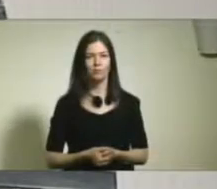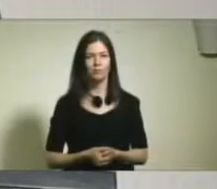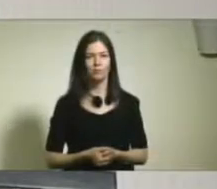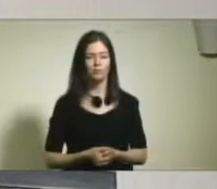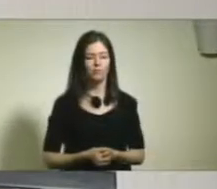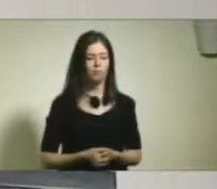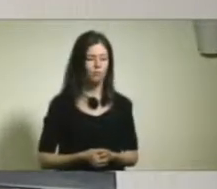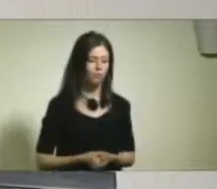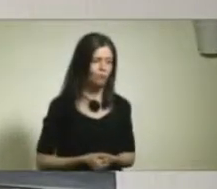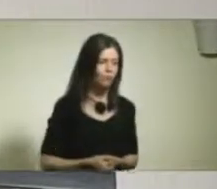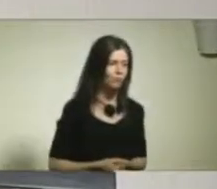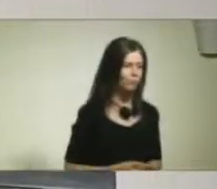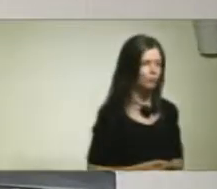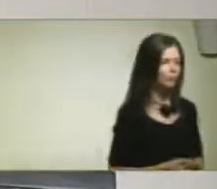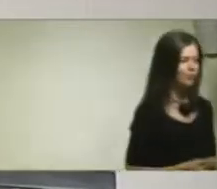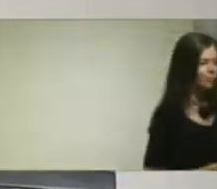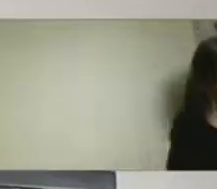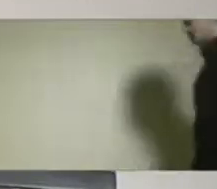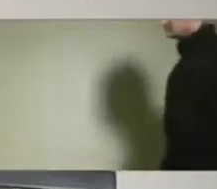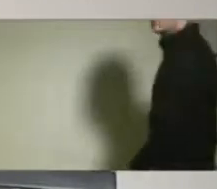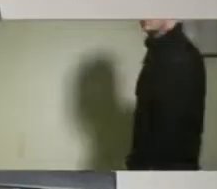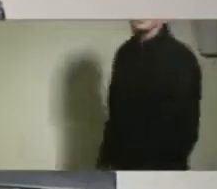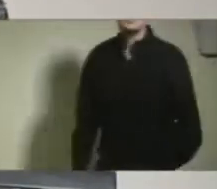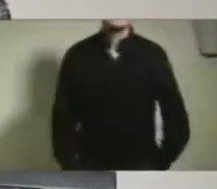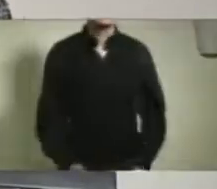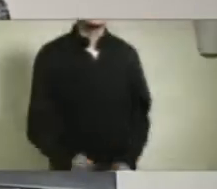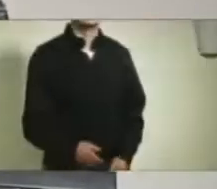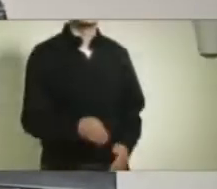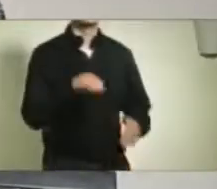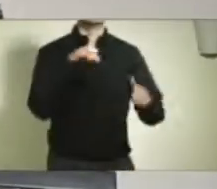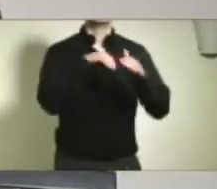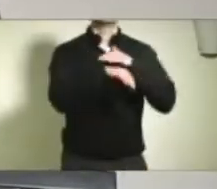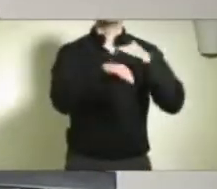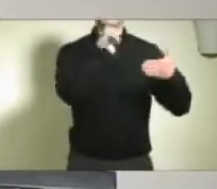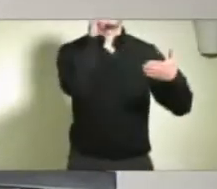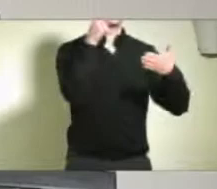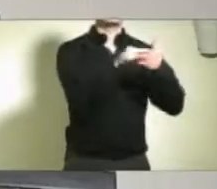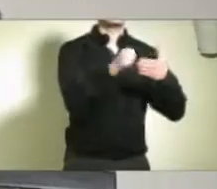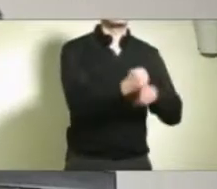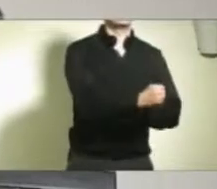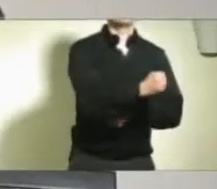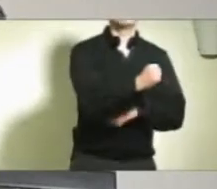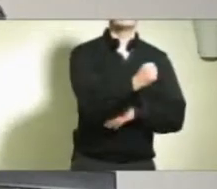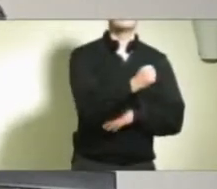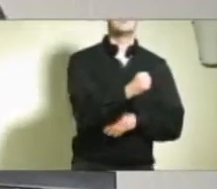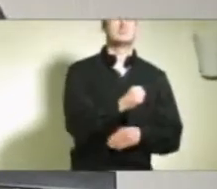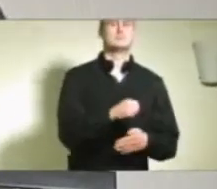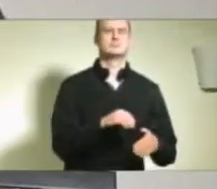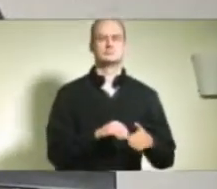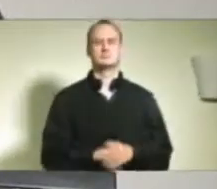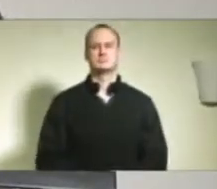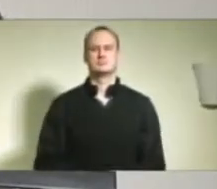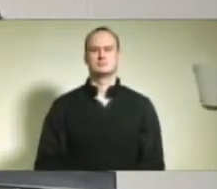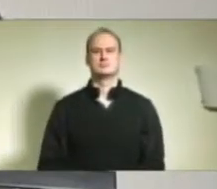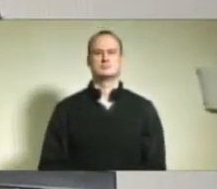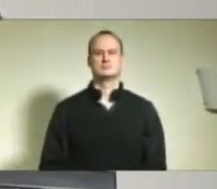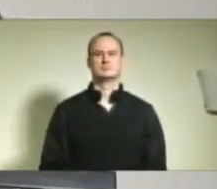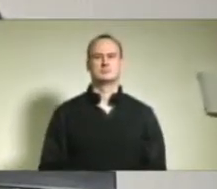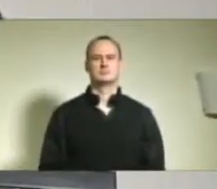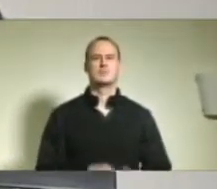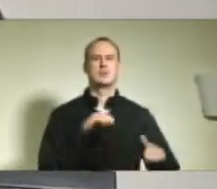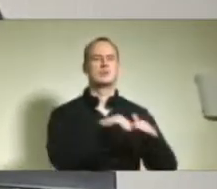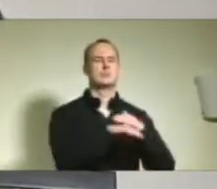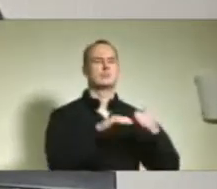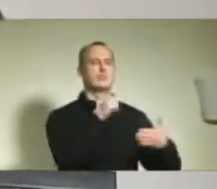Donc, nos forces et nos faiblesses à la Banque Postale, on a un réel potentiel, mais on a beaucoup de difficultés à s'imposer en part de marché